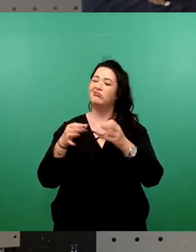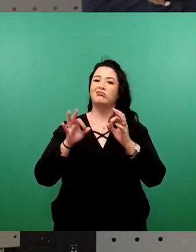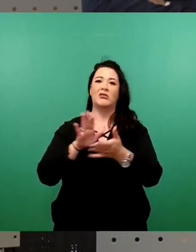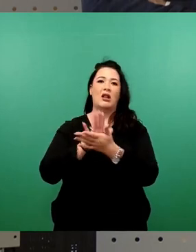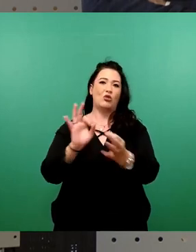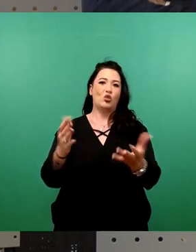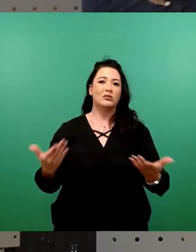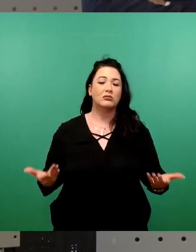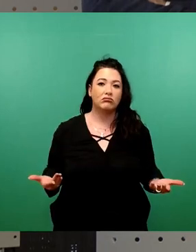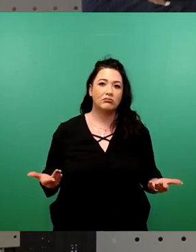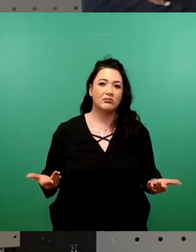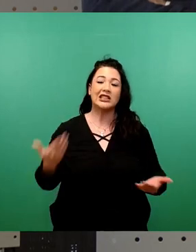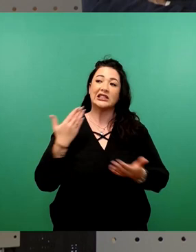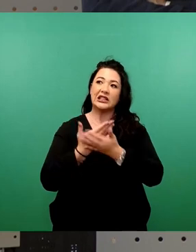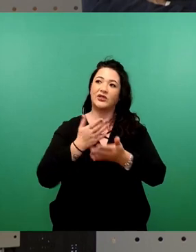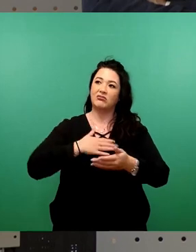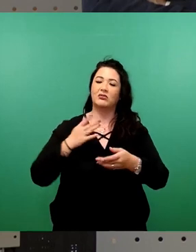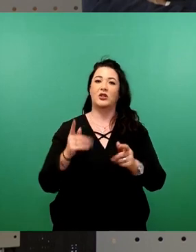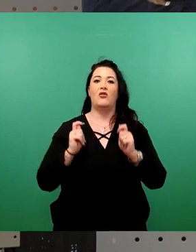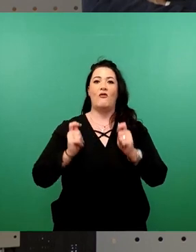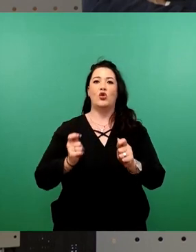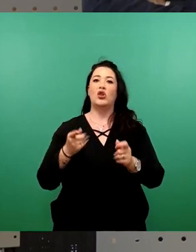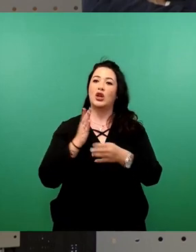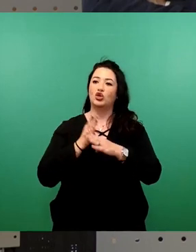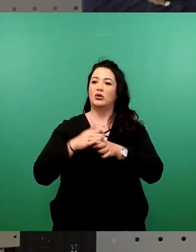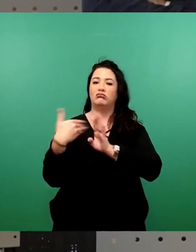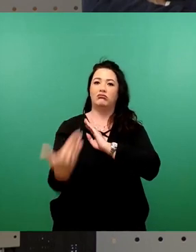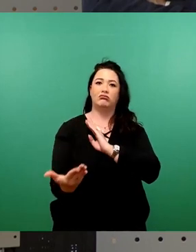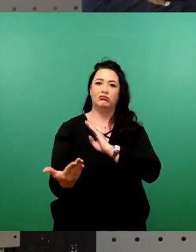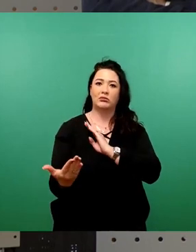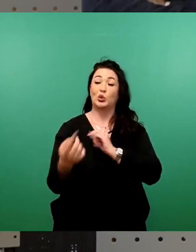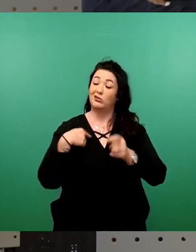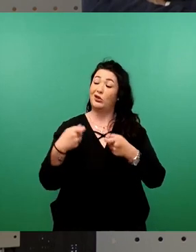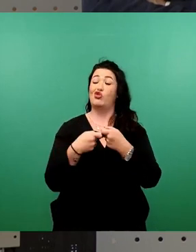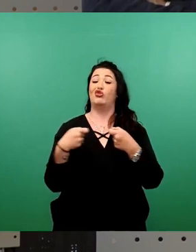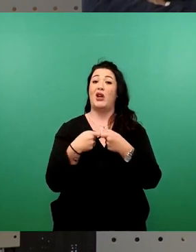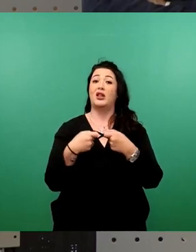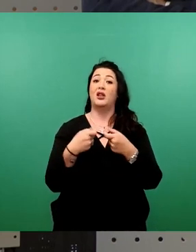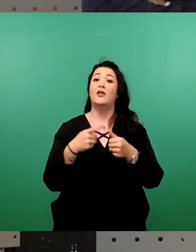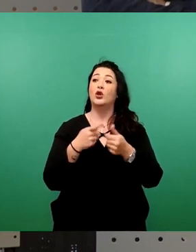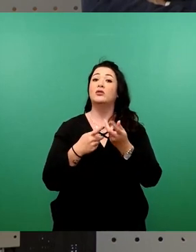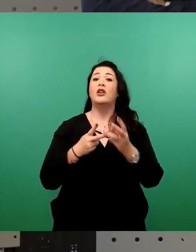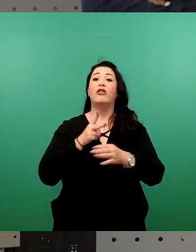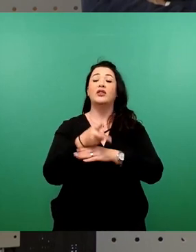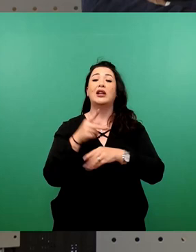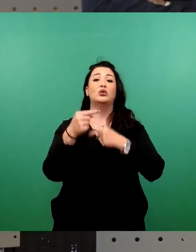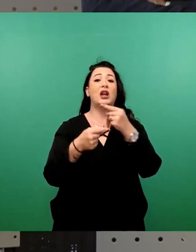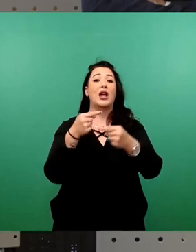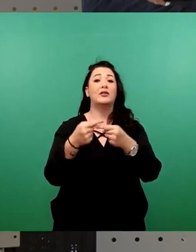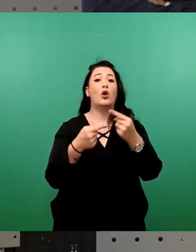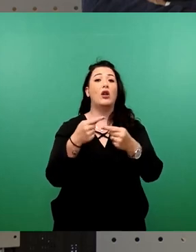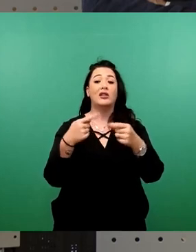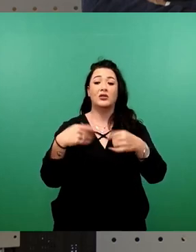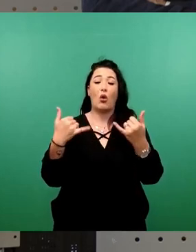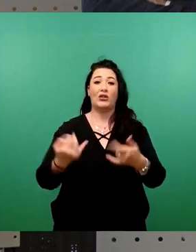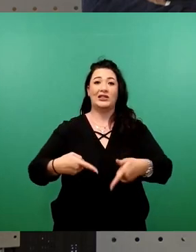unseren Vorschlag hier auf den Tisch gelegt und ich bin gespannt, ob und welche Vertretungsreihenfolge unsere Stadt heute hier bekommt. Vielen